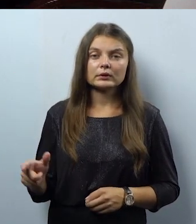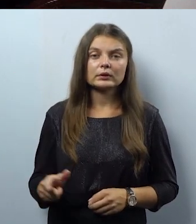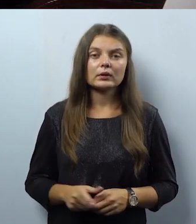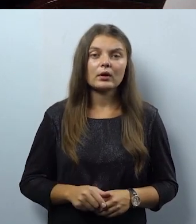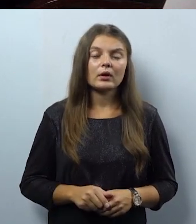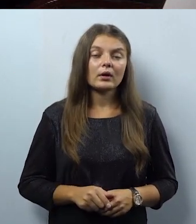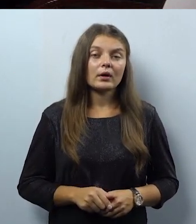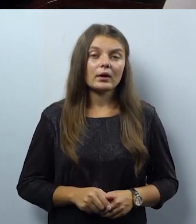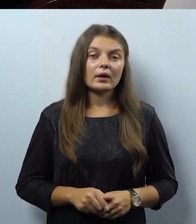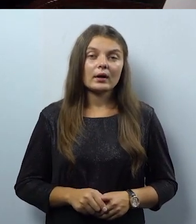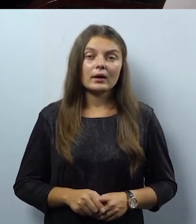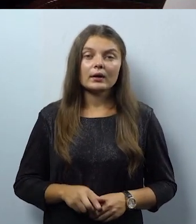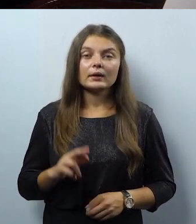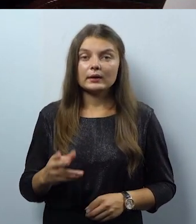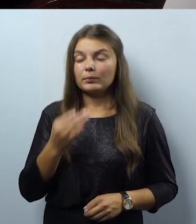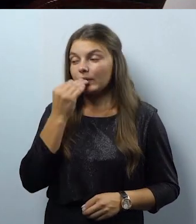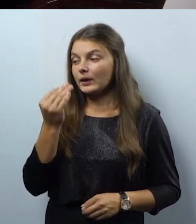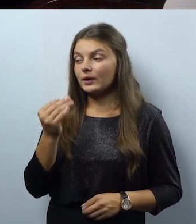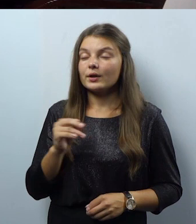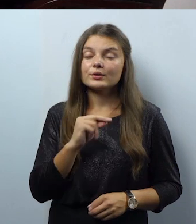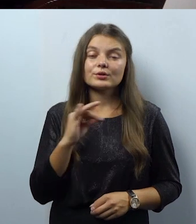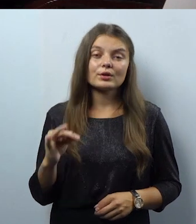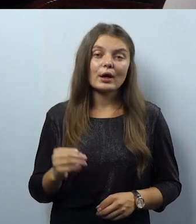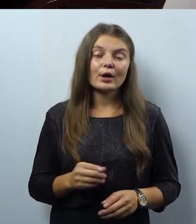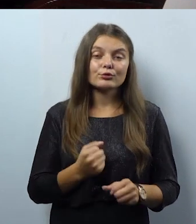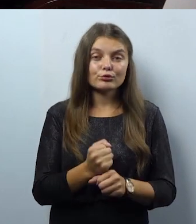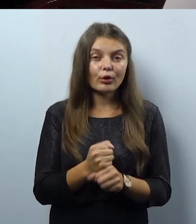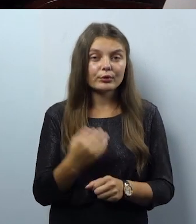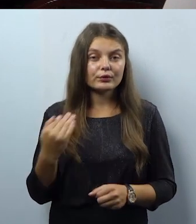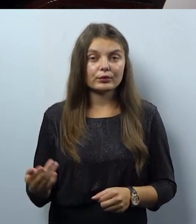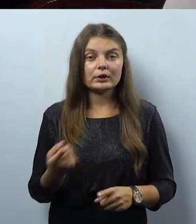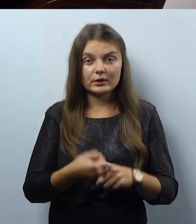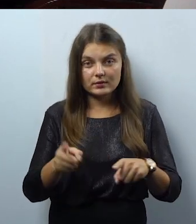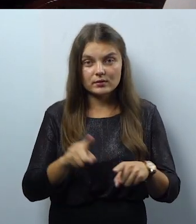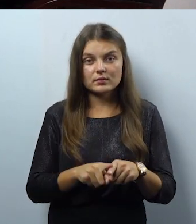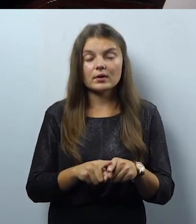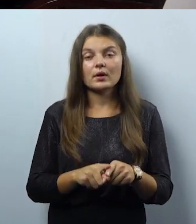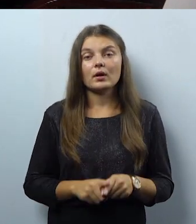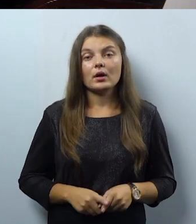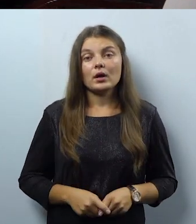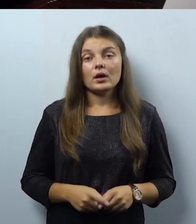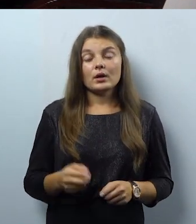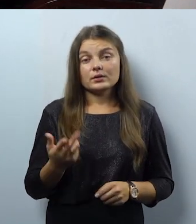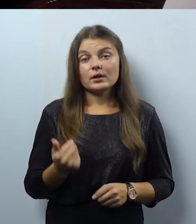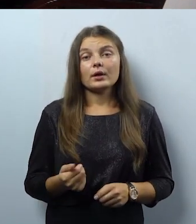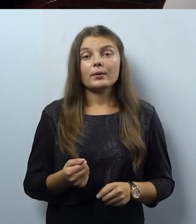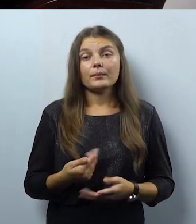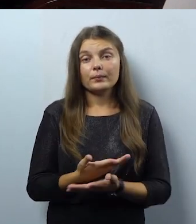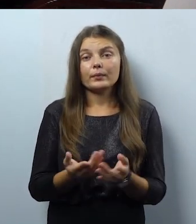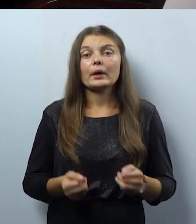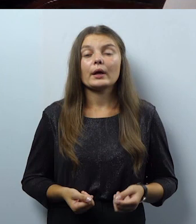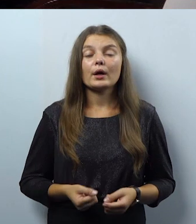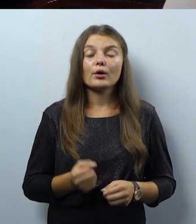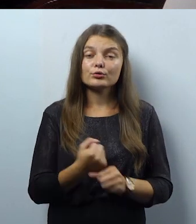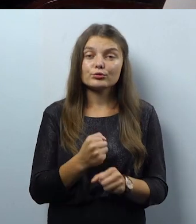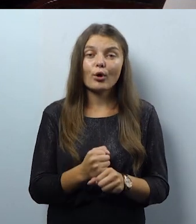задали питання, чи зробить він цей екологічний зріз, він сказав, да, вони мають цей досвід, вони вже робили це, і вони можуть зробити